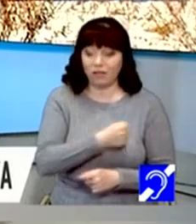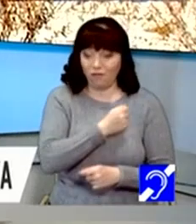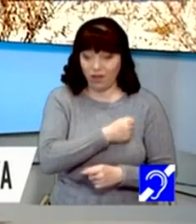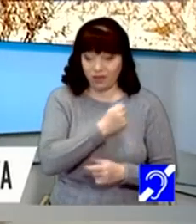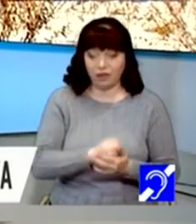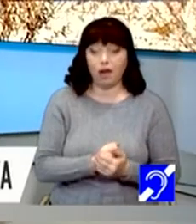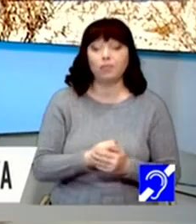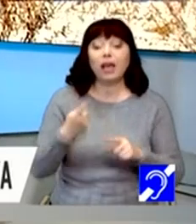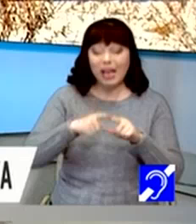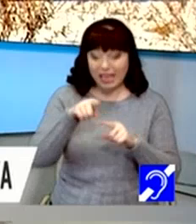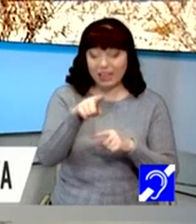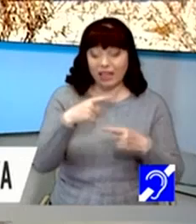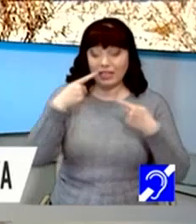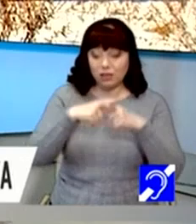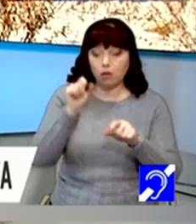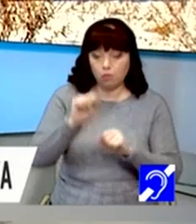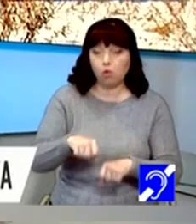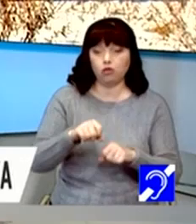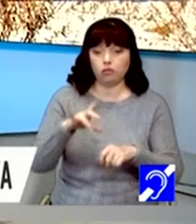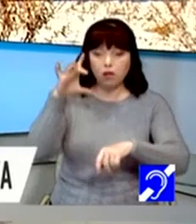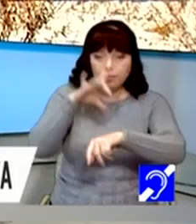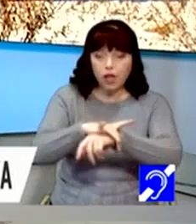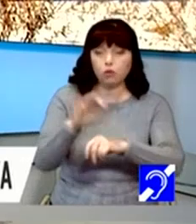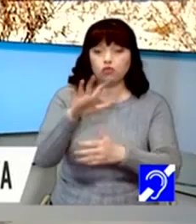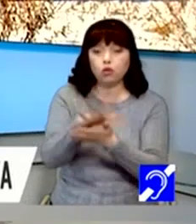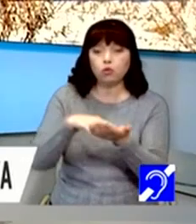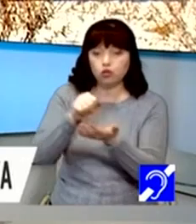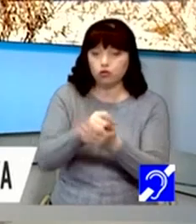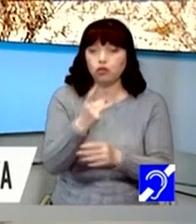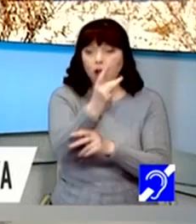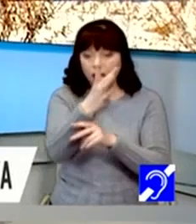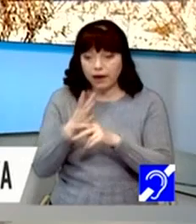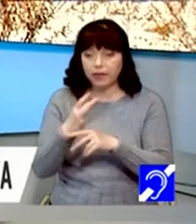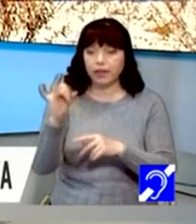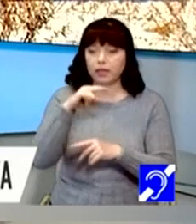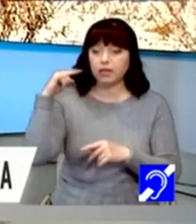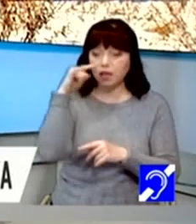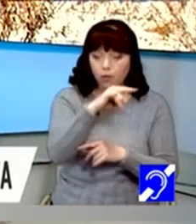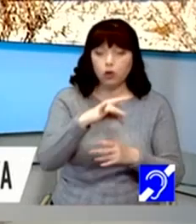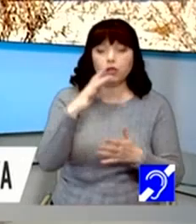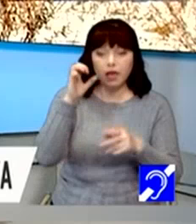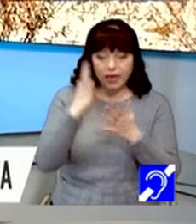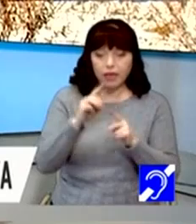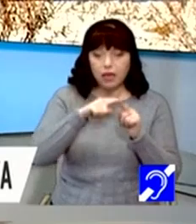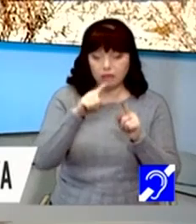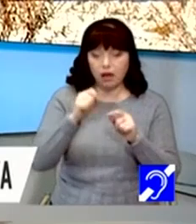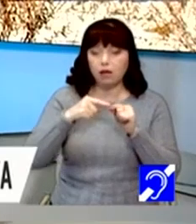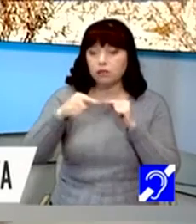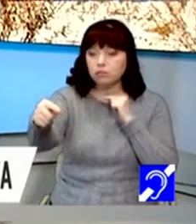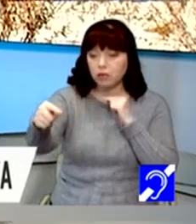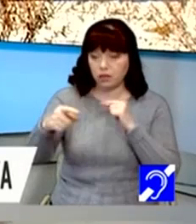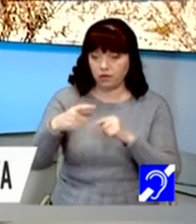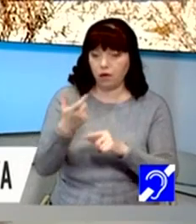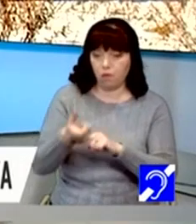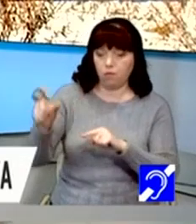hotărât lor sistemul defensiv poate detecta si distruge rachete și avioane și are o raza mare de actiune al 300